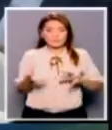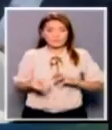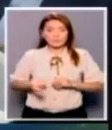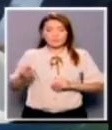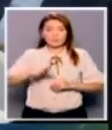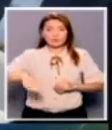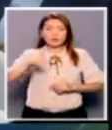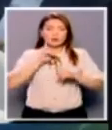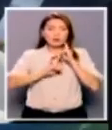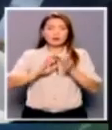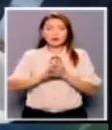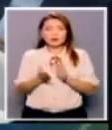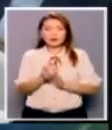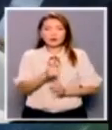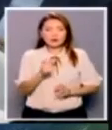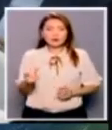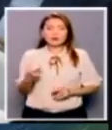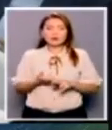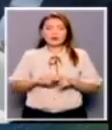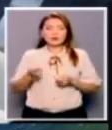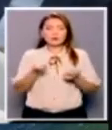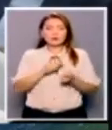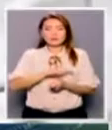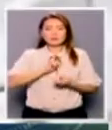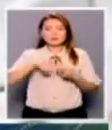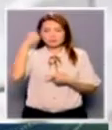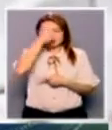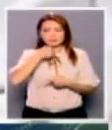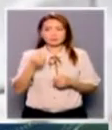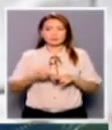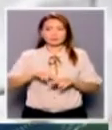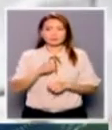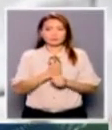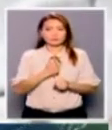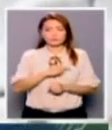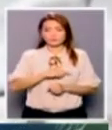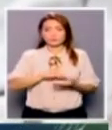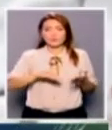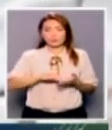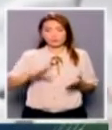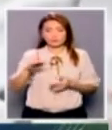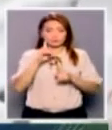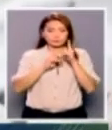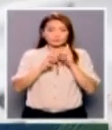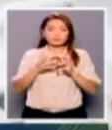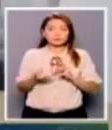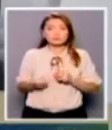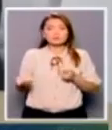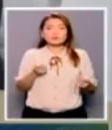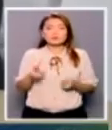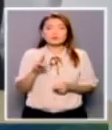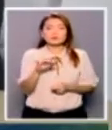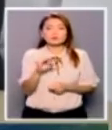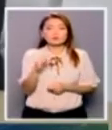облысты қоғамдық келісім кеңес өкілдері аталған лауазымды келер жылы қайтаратындықтарын жеткізді. Көшпелі отырыс соңында кеңес төрағасы